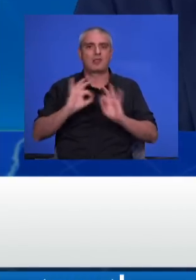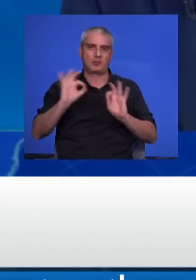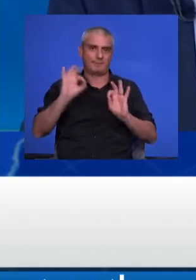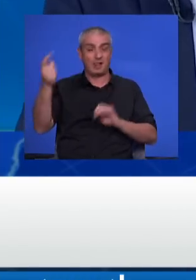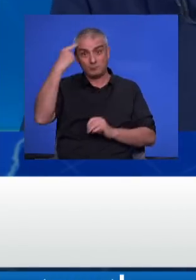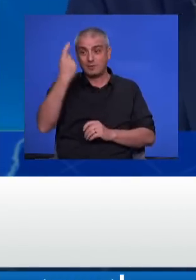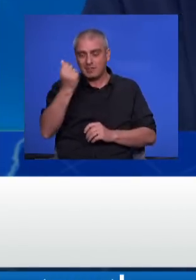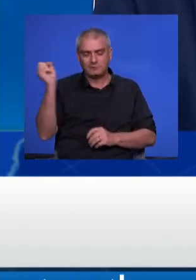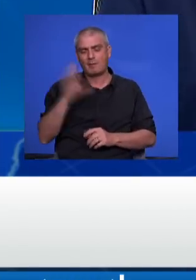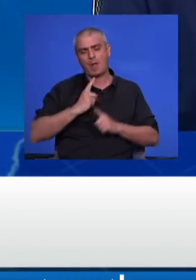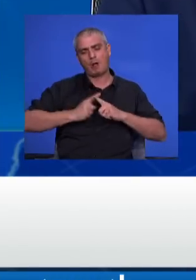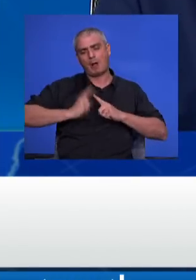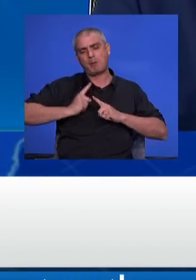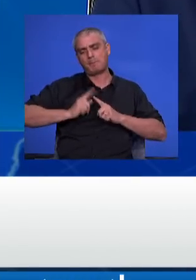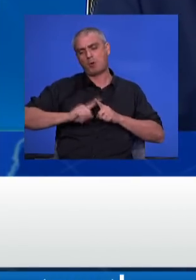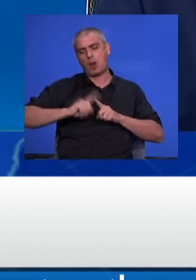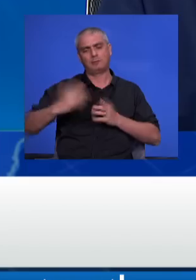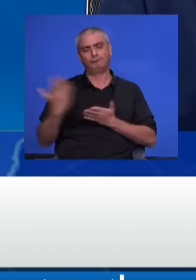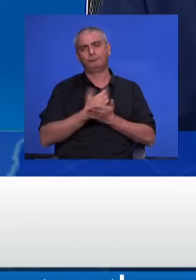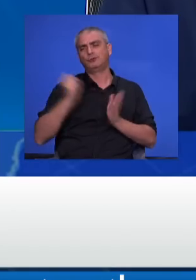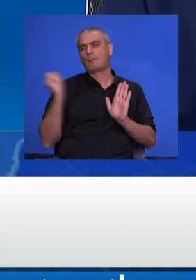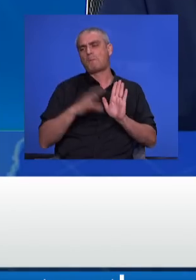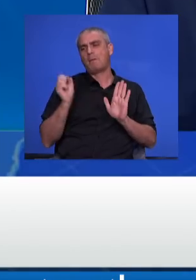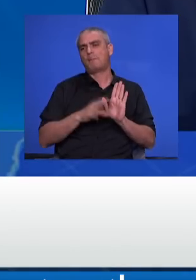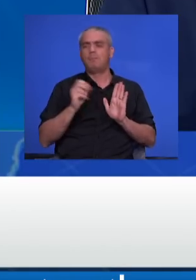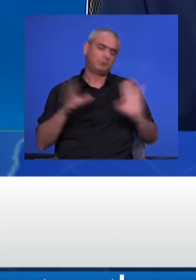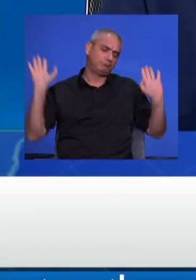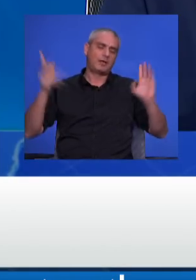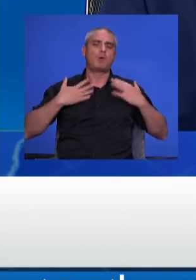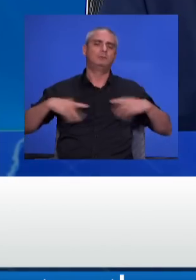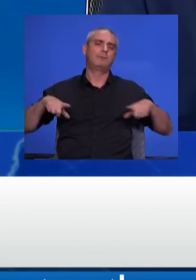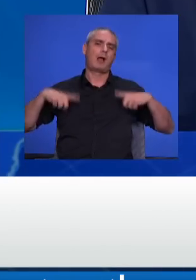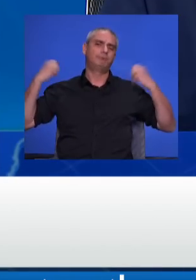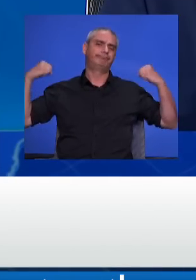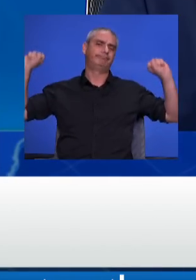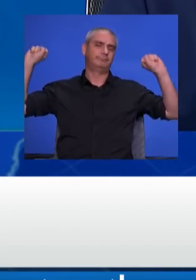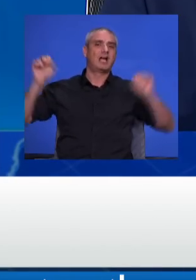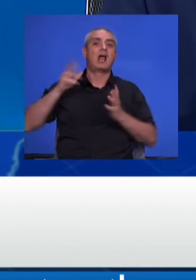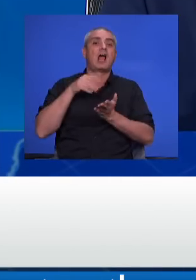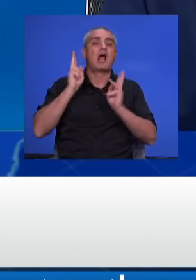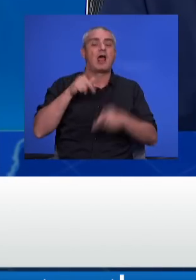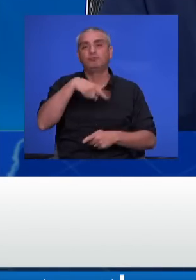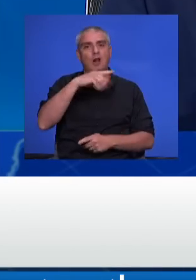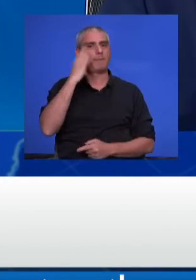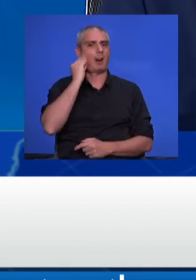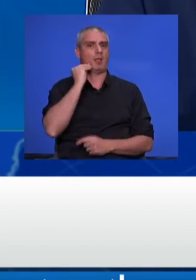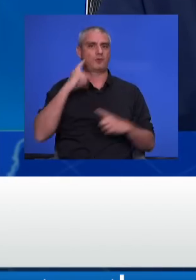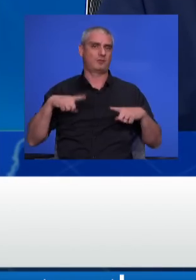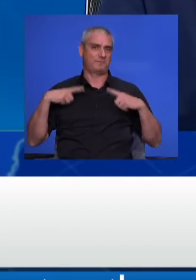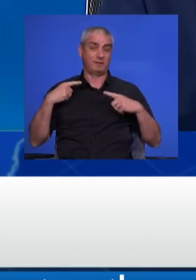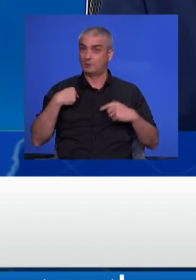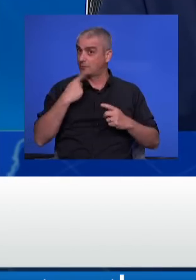שהכסף מגיע כל חודש, נכנס למשכורת, והם רוצים אורח חיים שיאפשר להם ליהנות מהחיים. אני